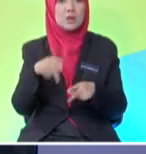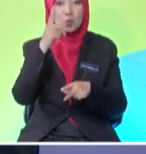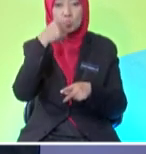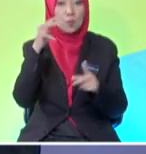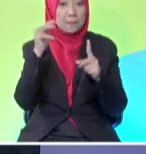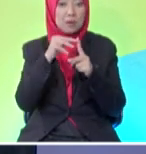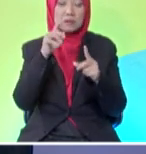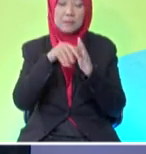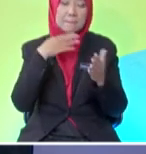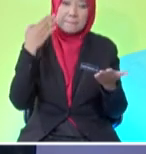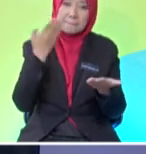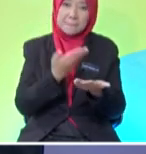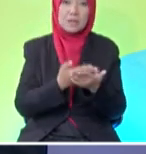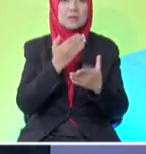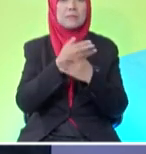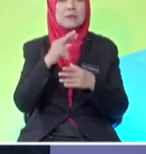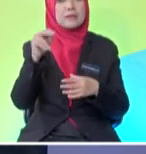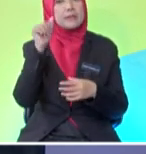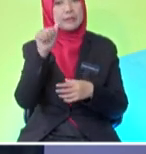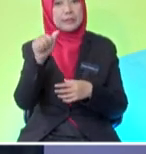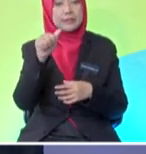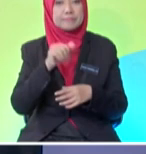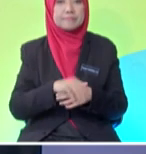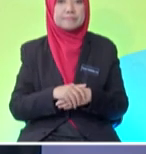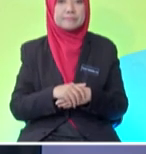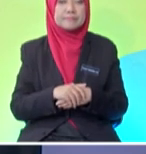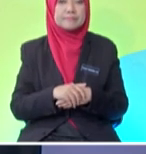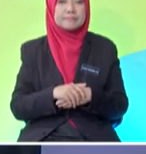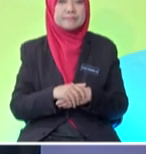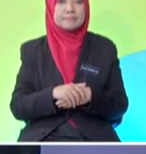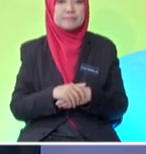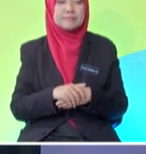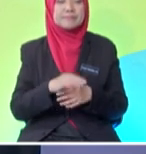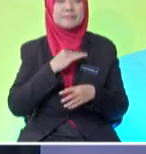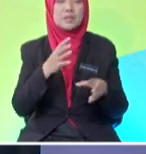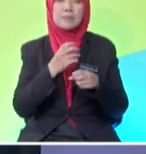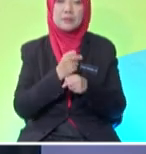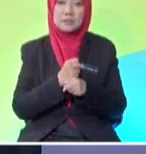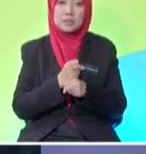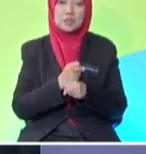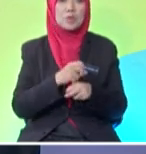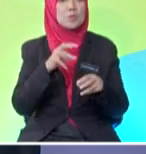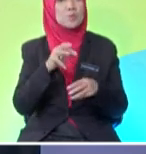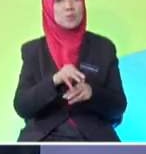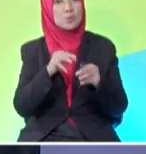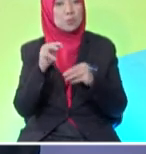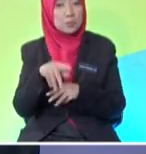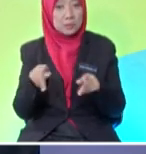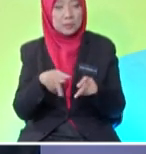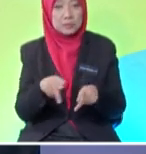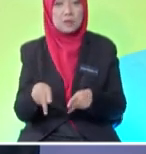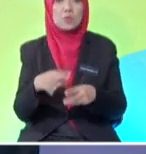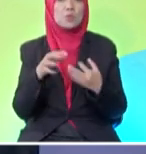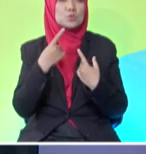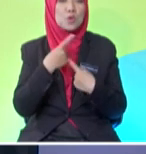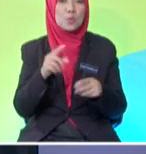bagian E ini Oke baik jadi saya dapati kebanyakan pelajar telah dapat menjawab dengan